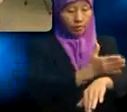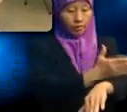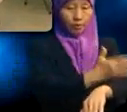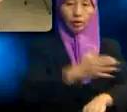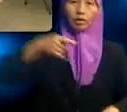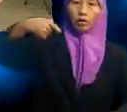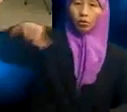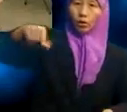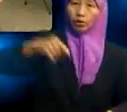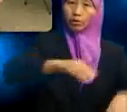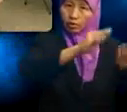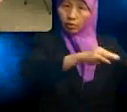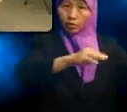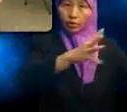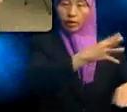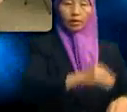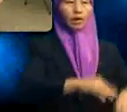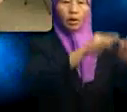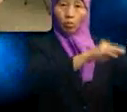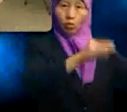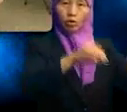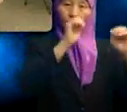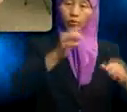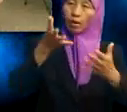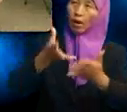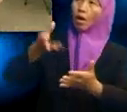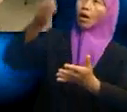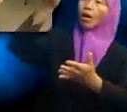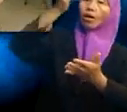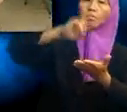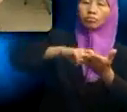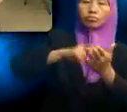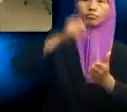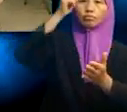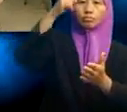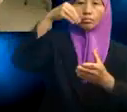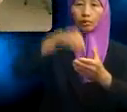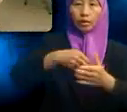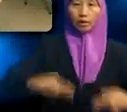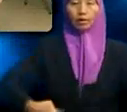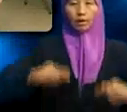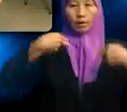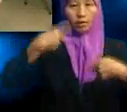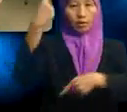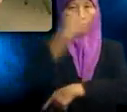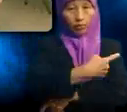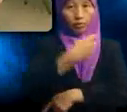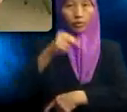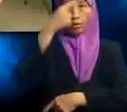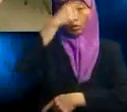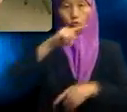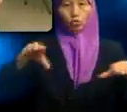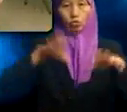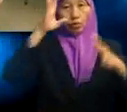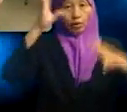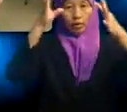murid dan dengan itu murid akan dapat mengaplikasikannya dalam kehidupan seharian bagi membuat keputusan